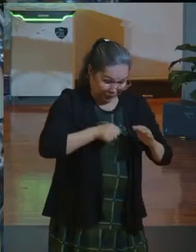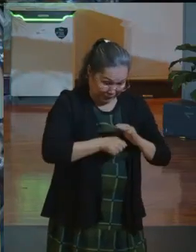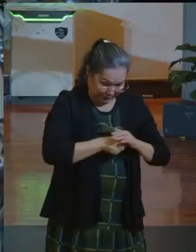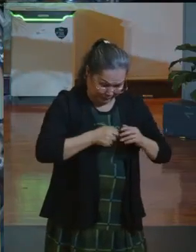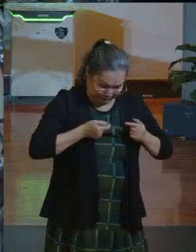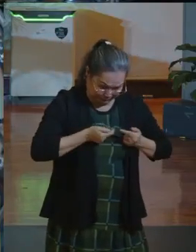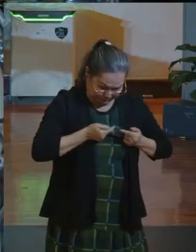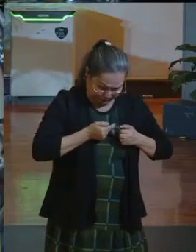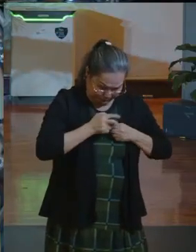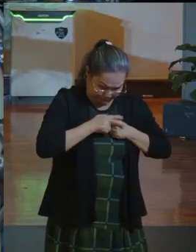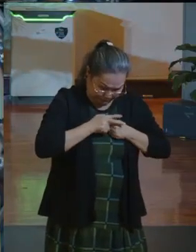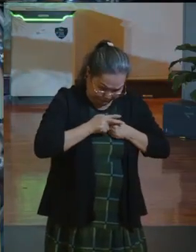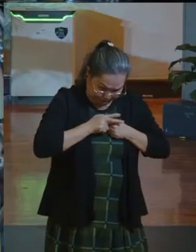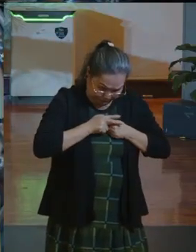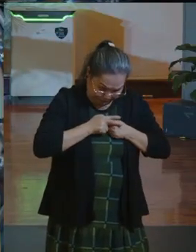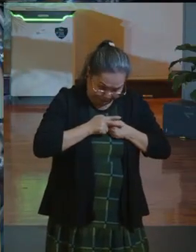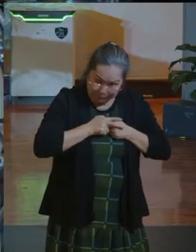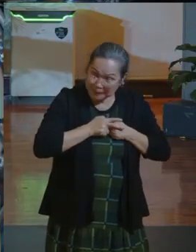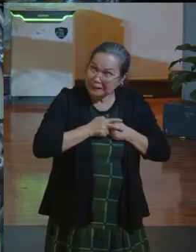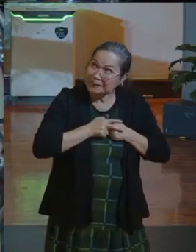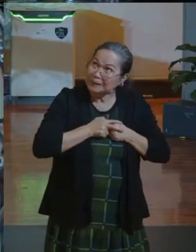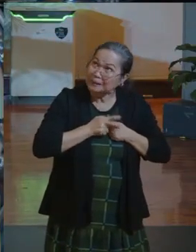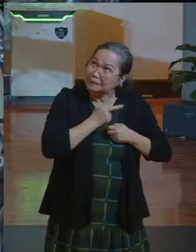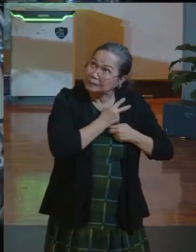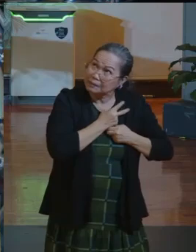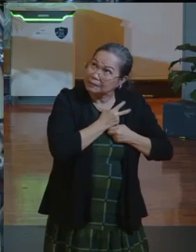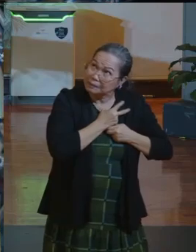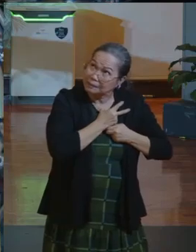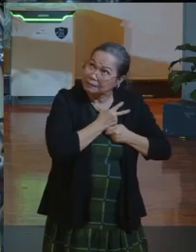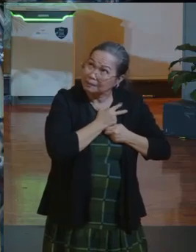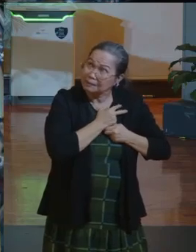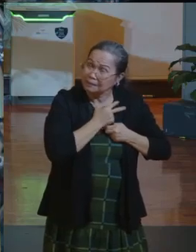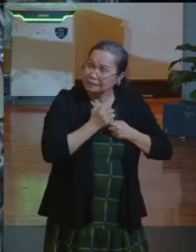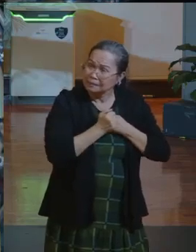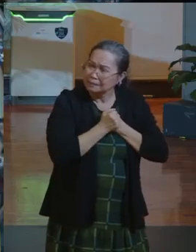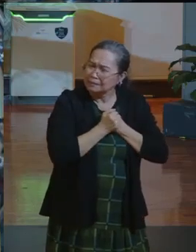kasalanan na ating inaharuga at iniiro.